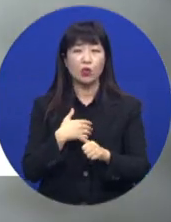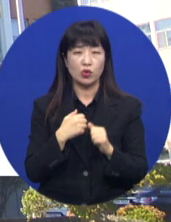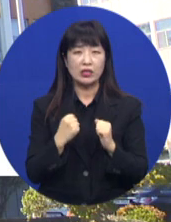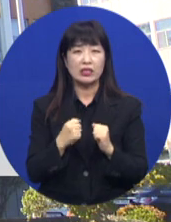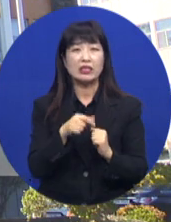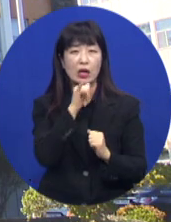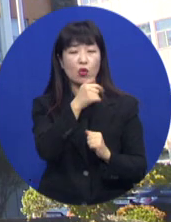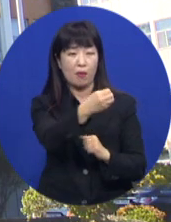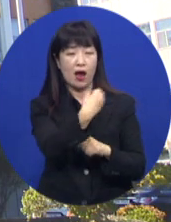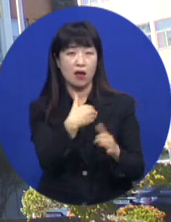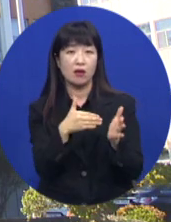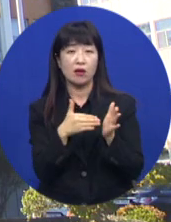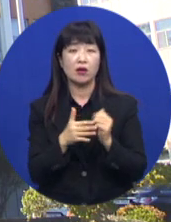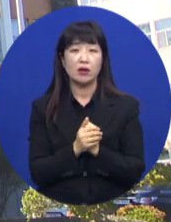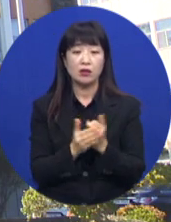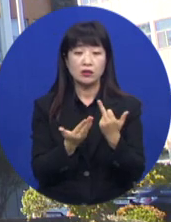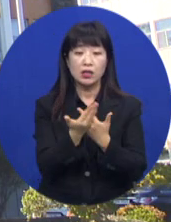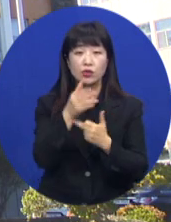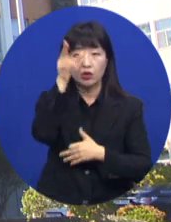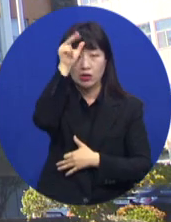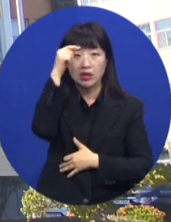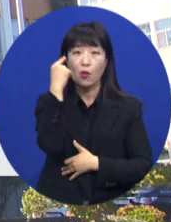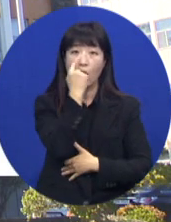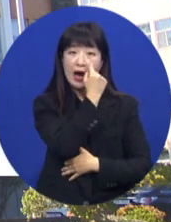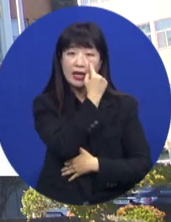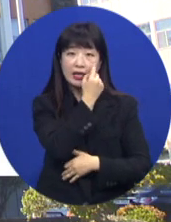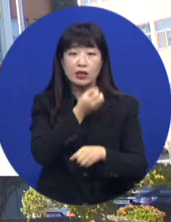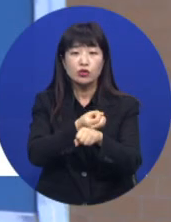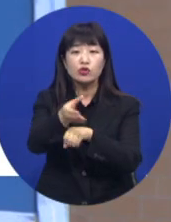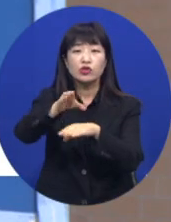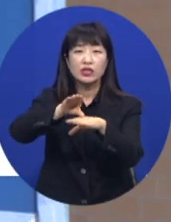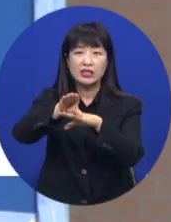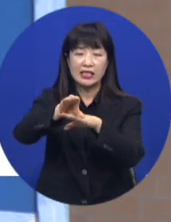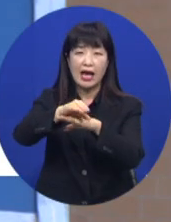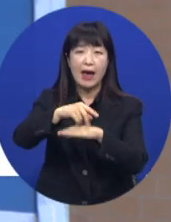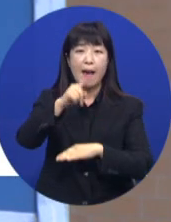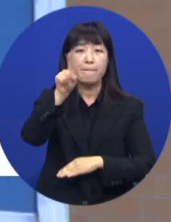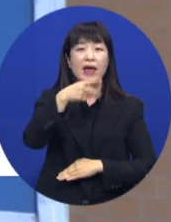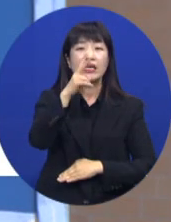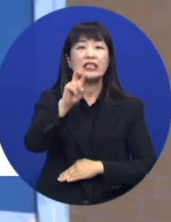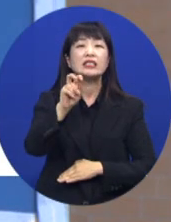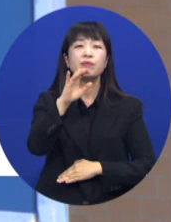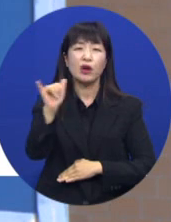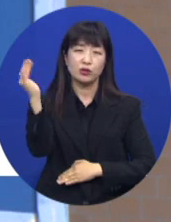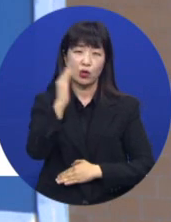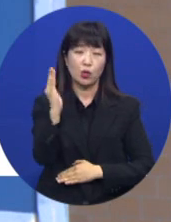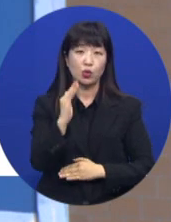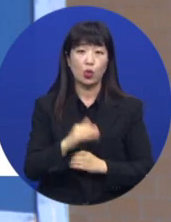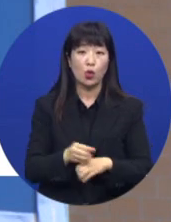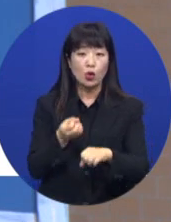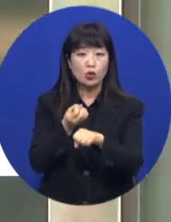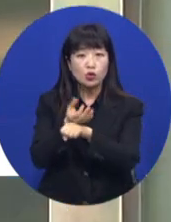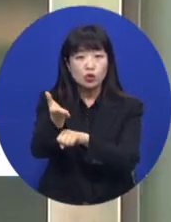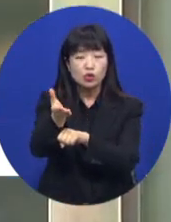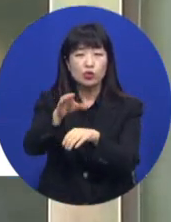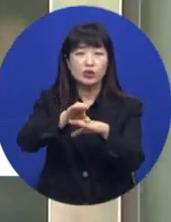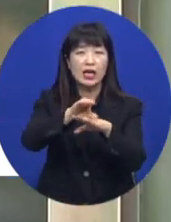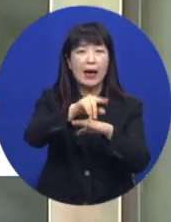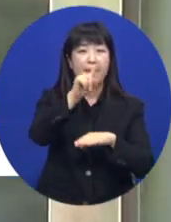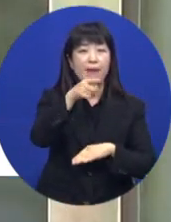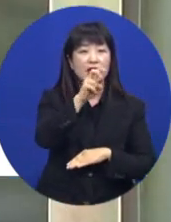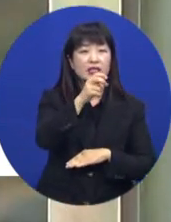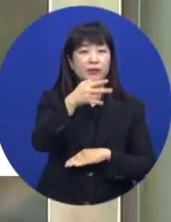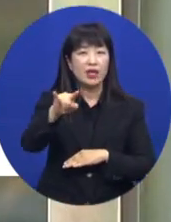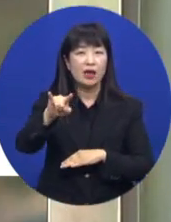하더라. 지금까지 제주경찰이 확인한 수출사기 피해자는 120여 명. 출고 차량은 120대로